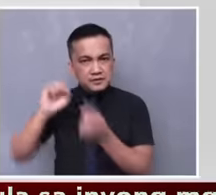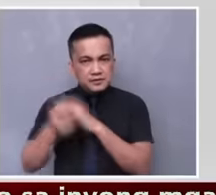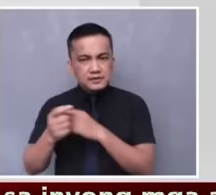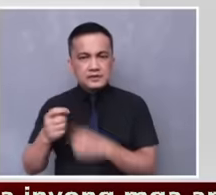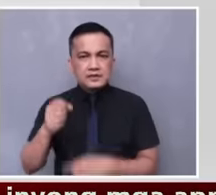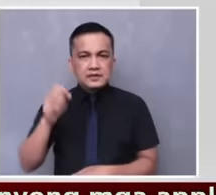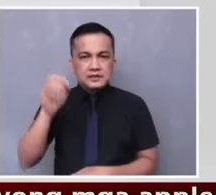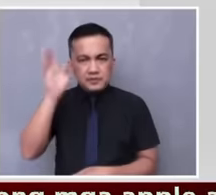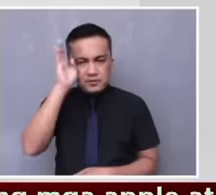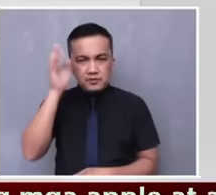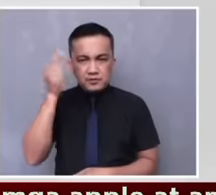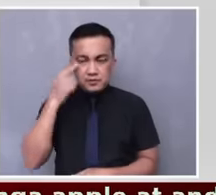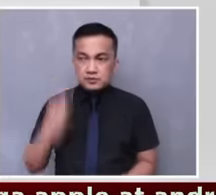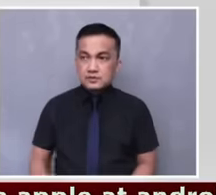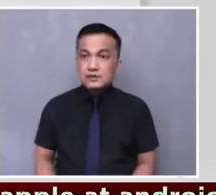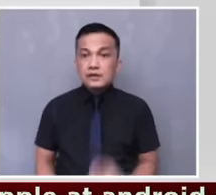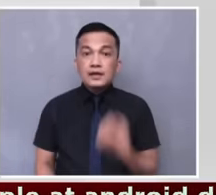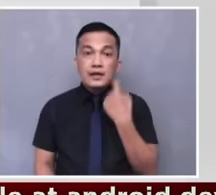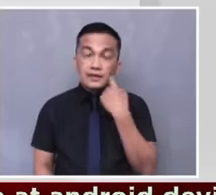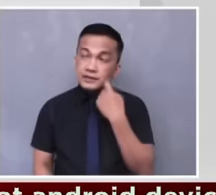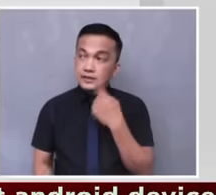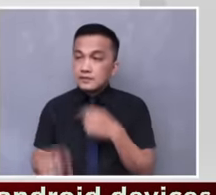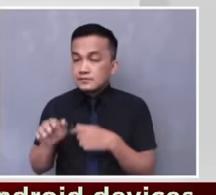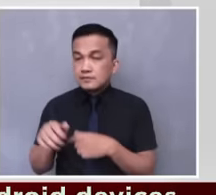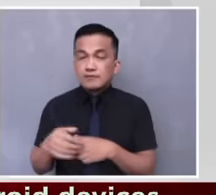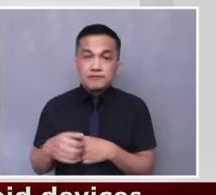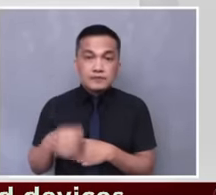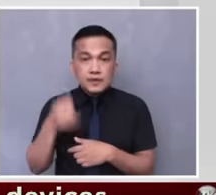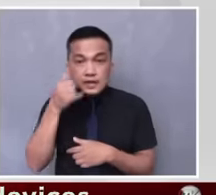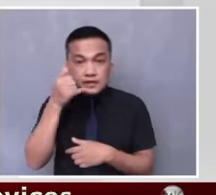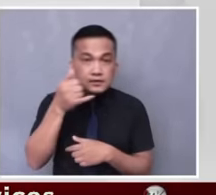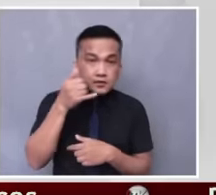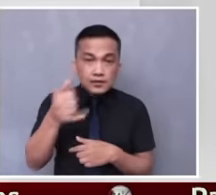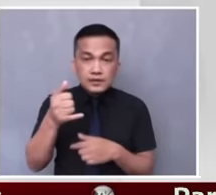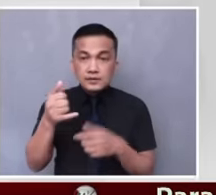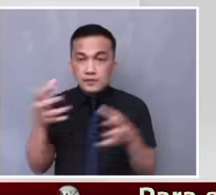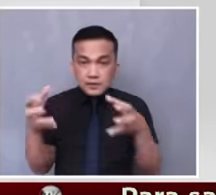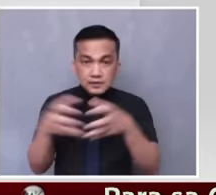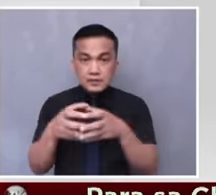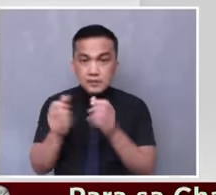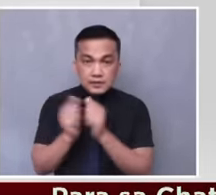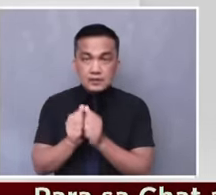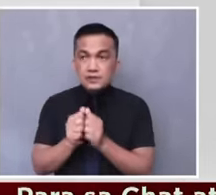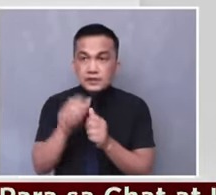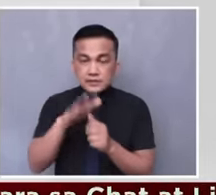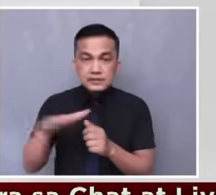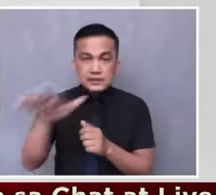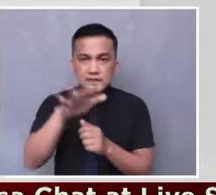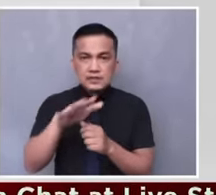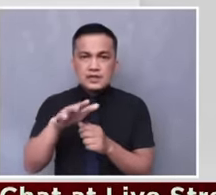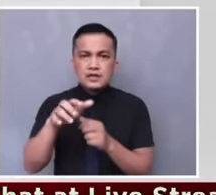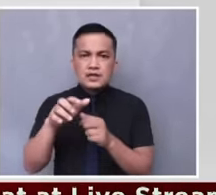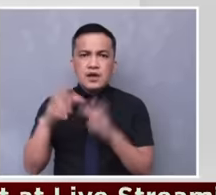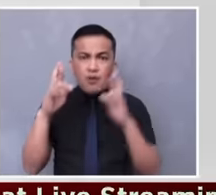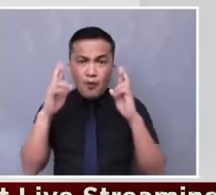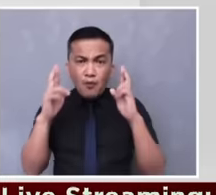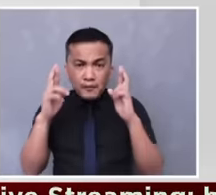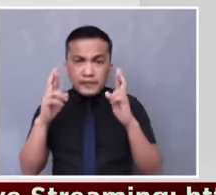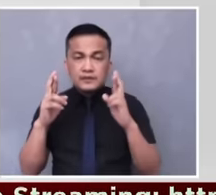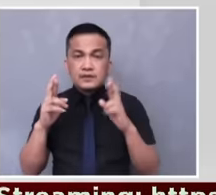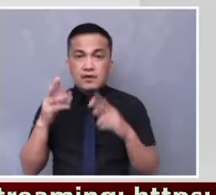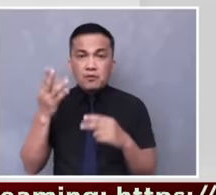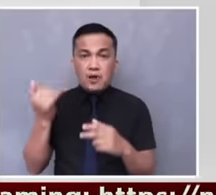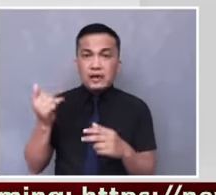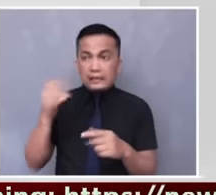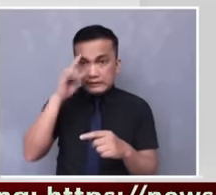Kanina po nagtatawagan kami ng mga kasakapartido po at sila still hoping, no, because na paniniwala po